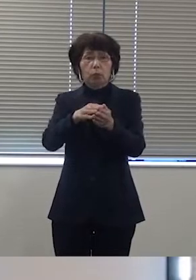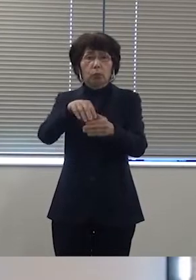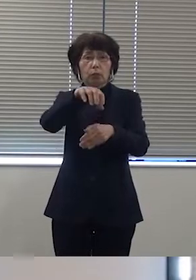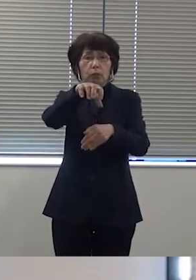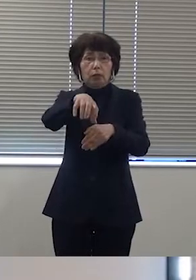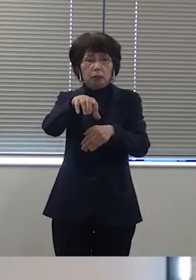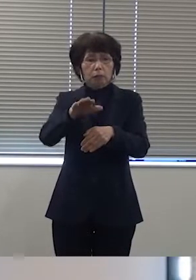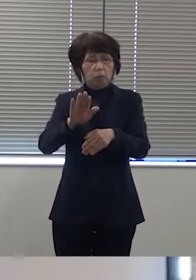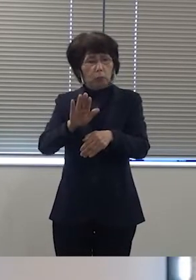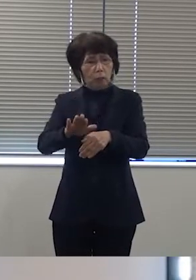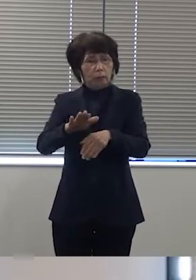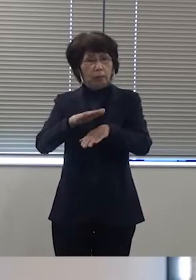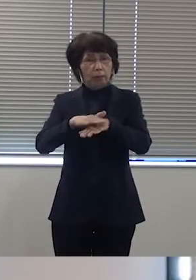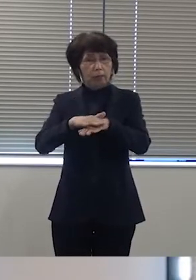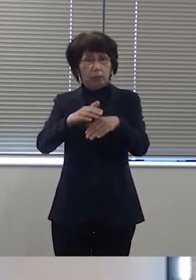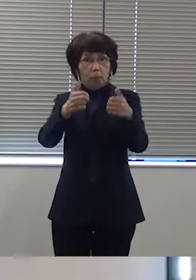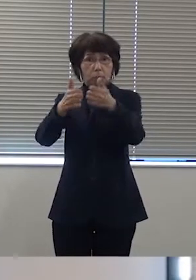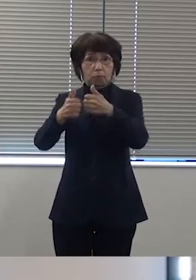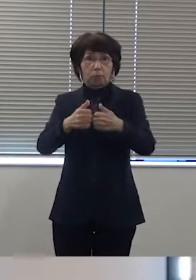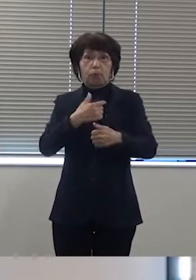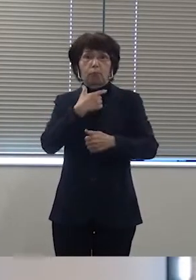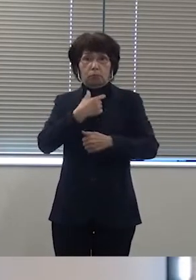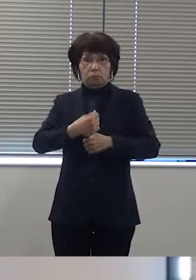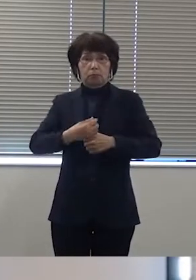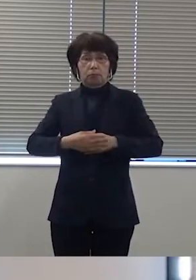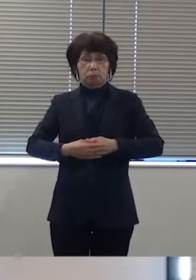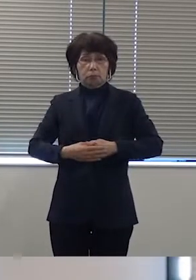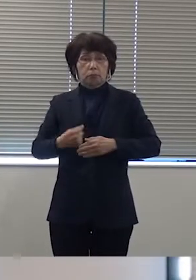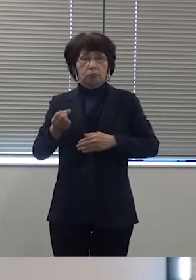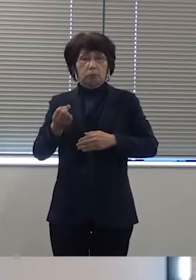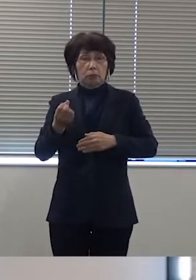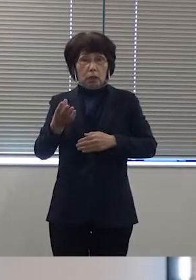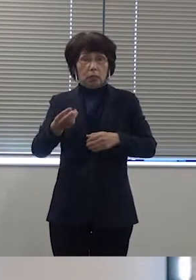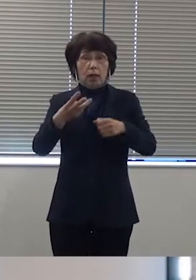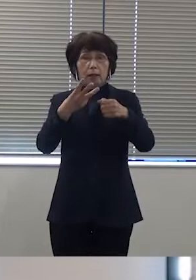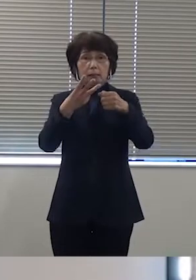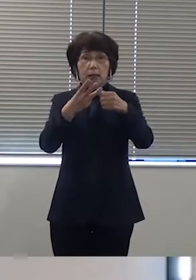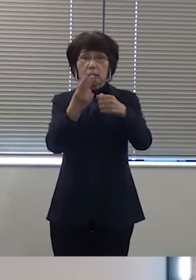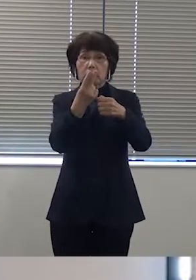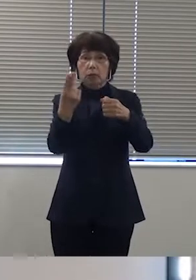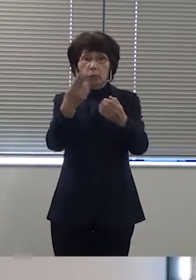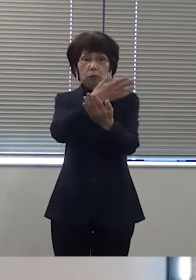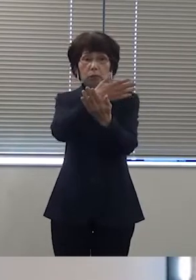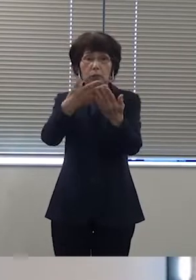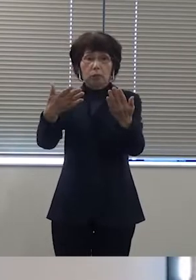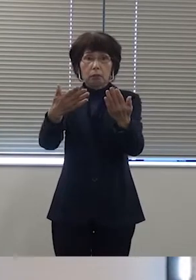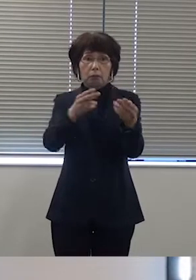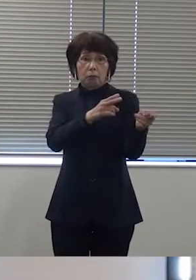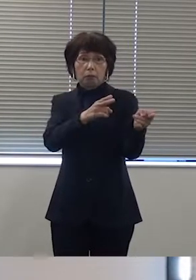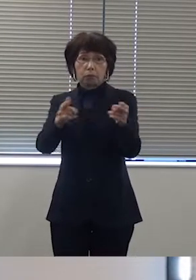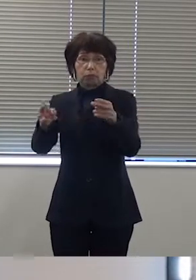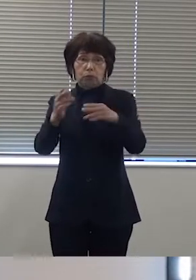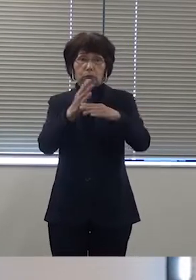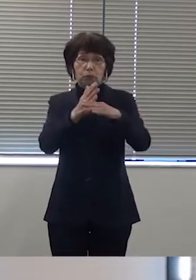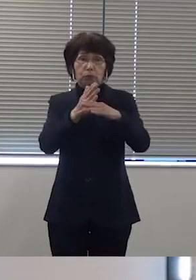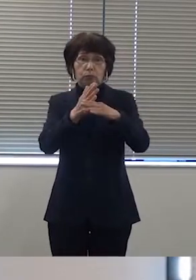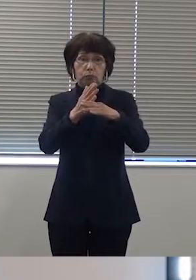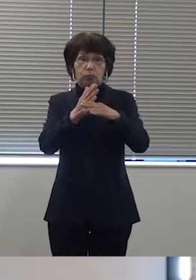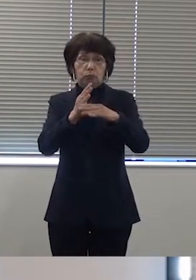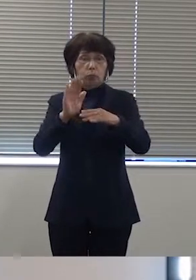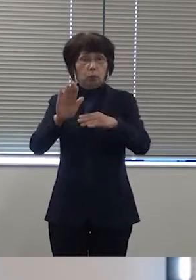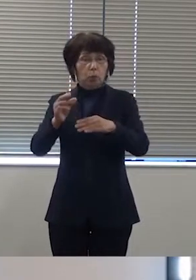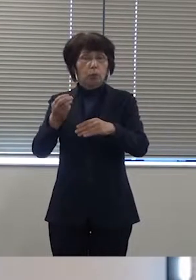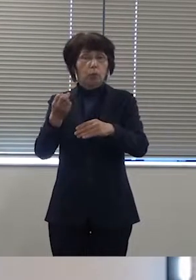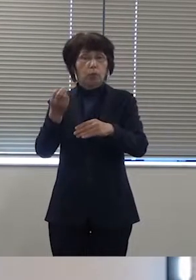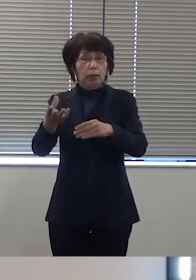考えておりまして、令和3年度にデータを今揃えてますので、令和4年度から有識者の